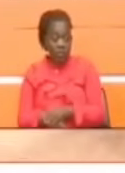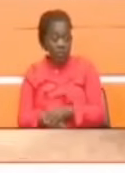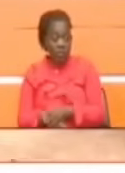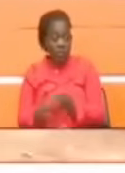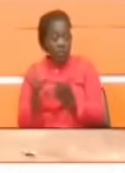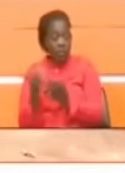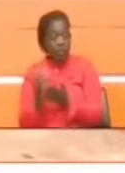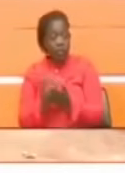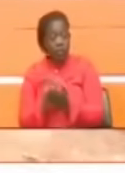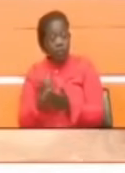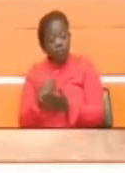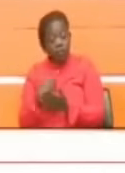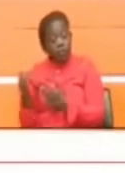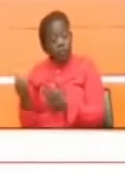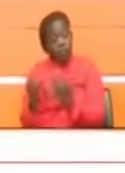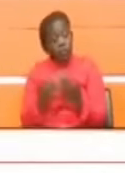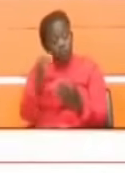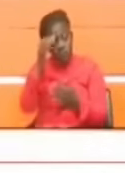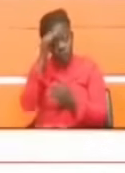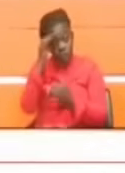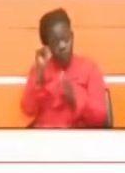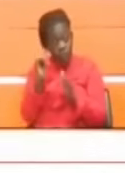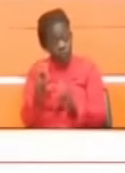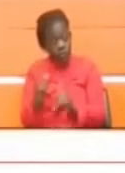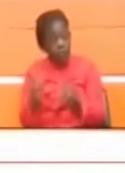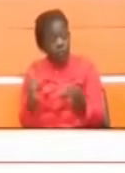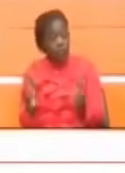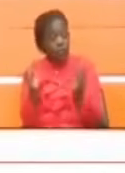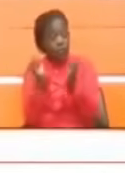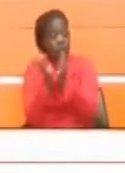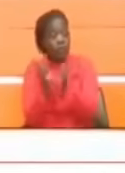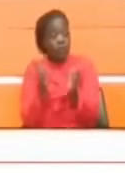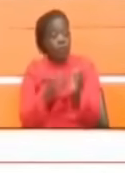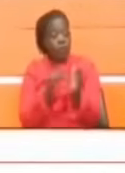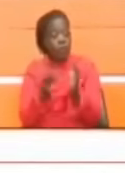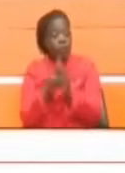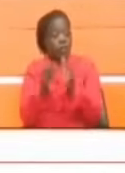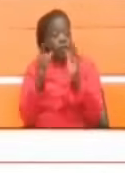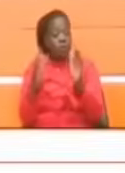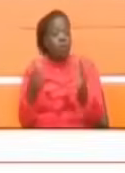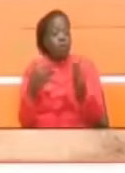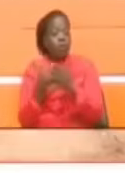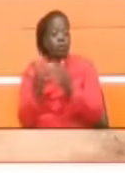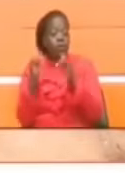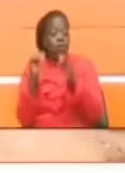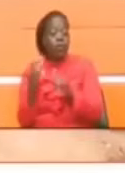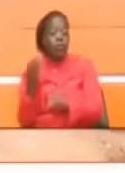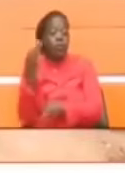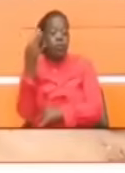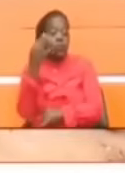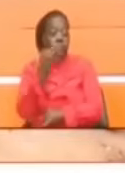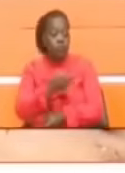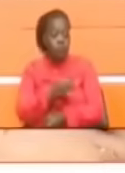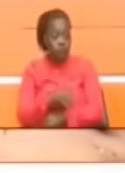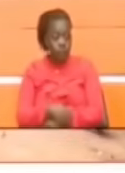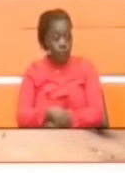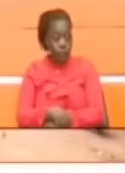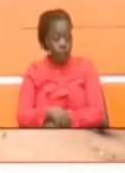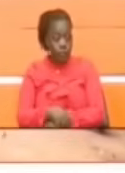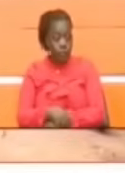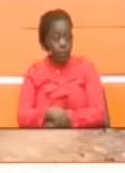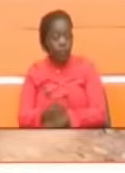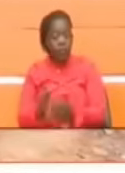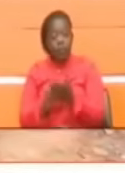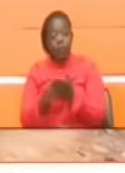nze lwe baleeta poliisi era nalemerawo ne bakwata ne looya wange ne bamuteeka mu kkomera n'amalayo ennaku 3